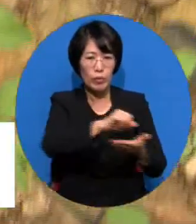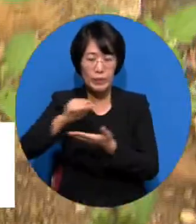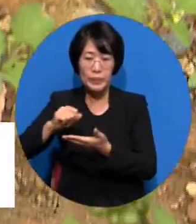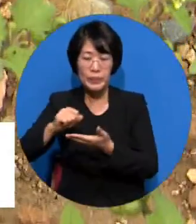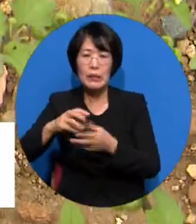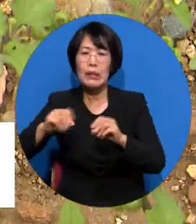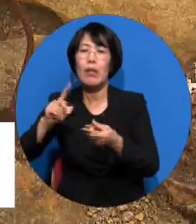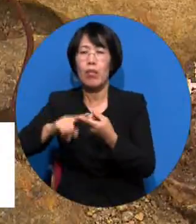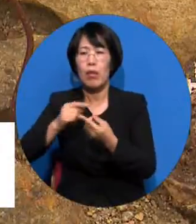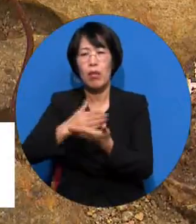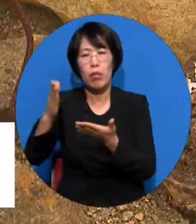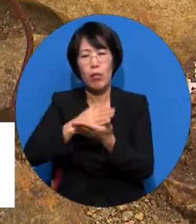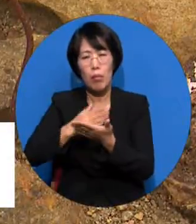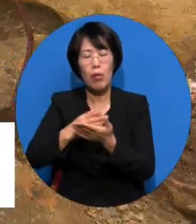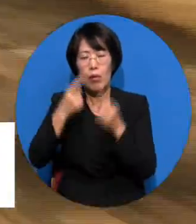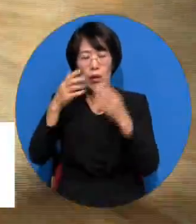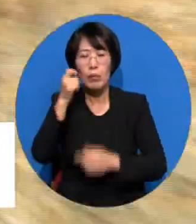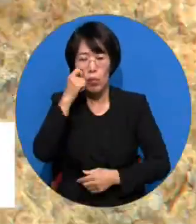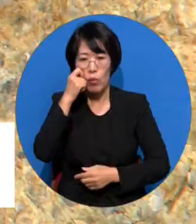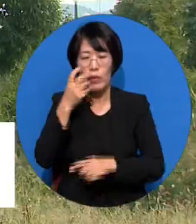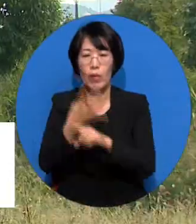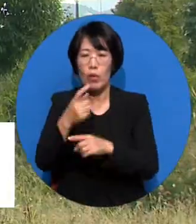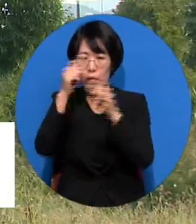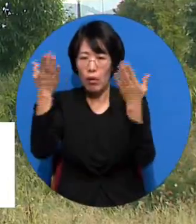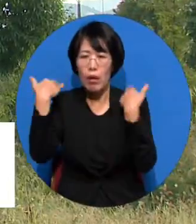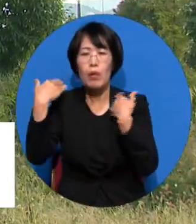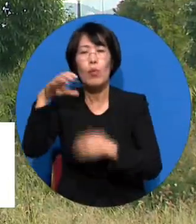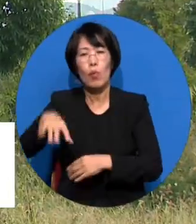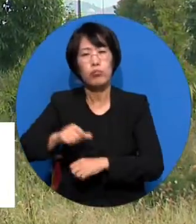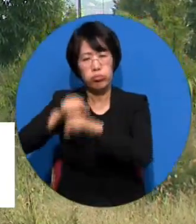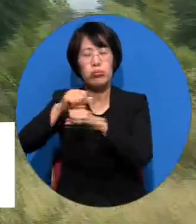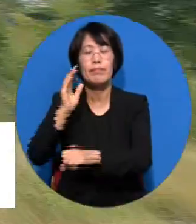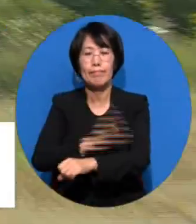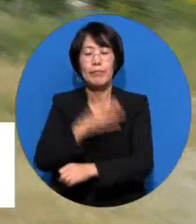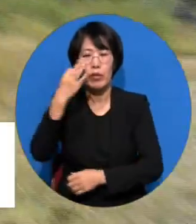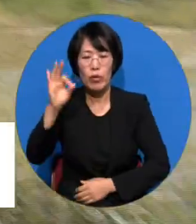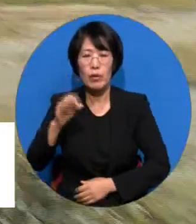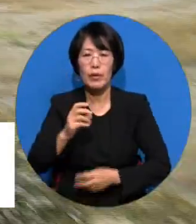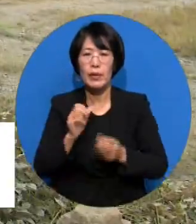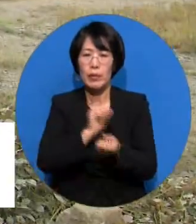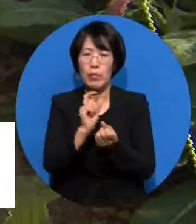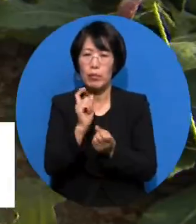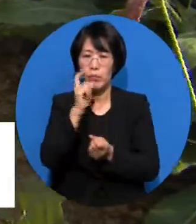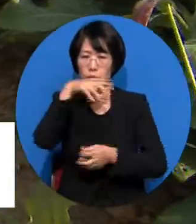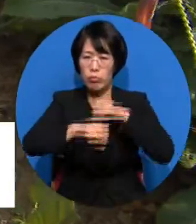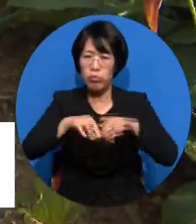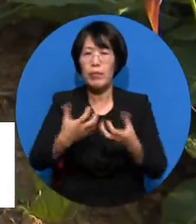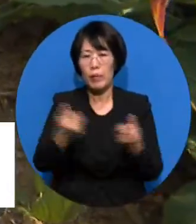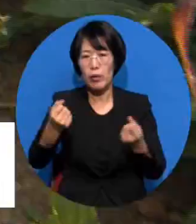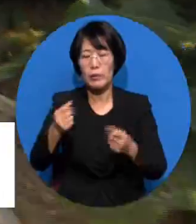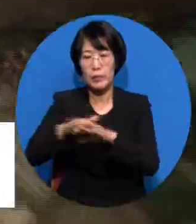대해 선별 작업을 거치지 못하고 오감 대학 부지에 야적한 건 잘못이라며 폐기물을 별도 처리하겠다고